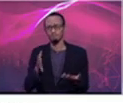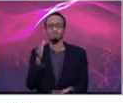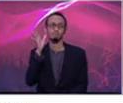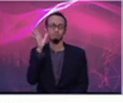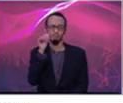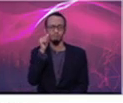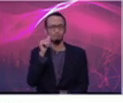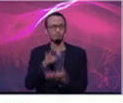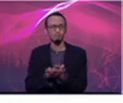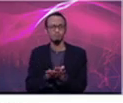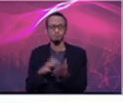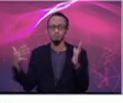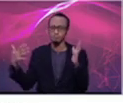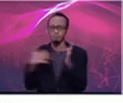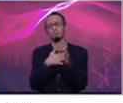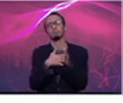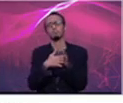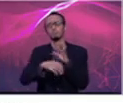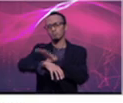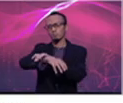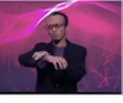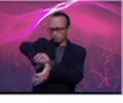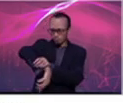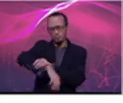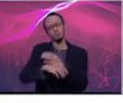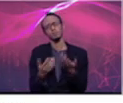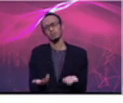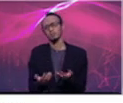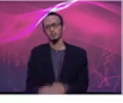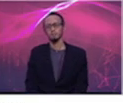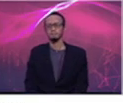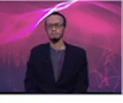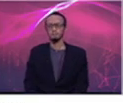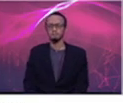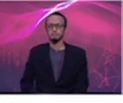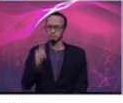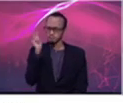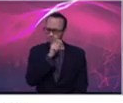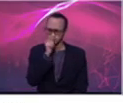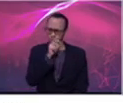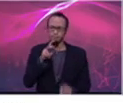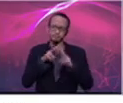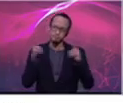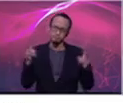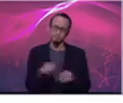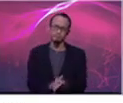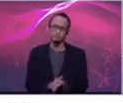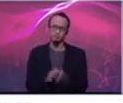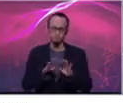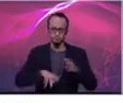dia pula masa tu accident tangan patah memang orang kata terlalu tragisah dalam program